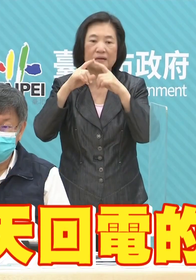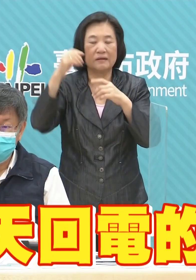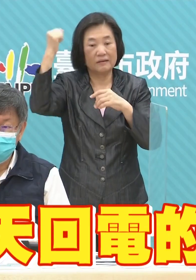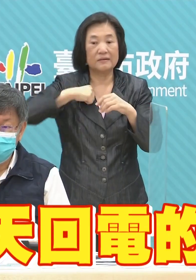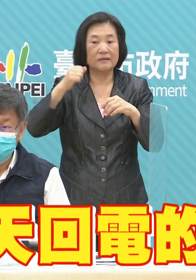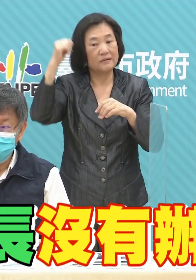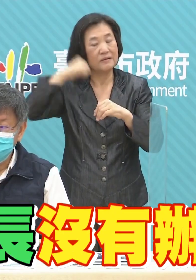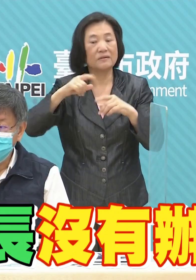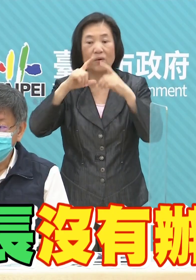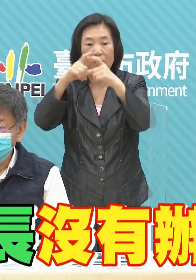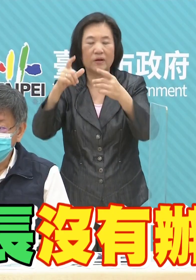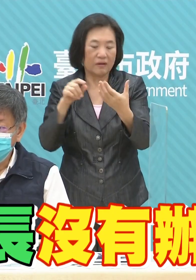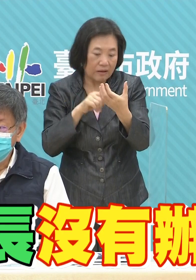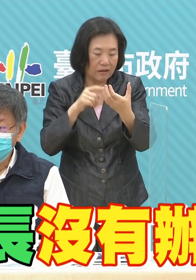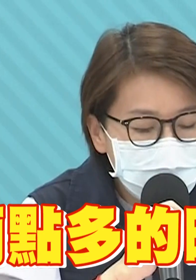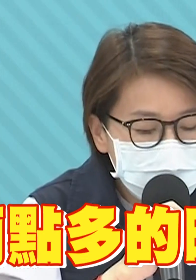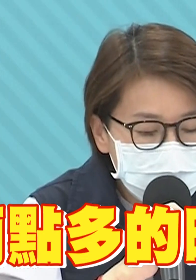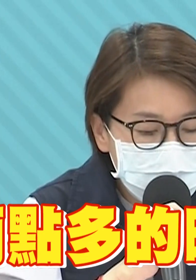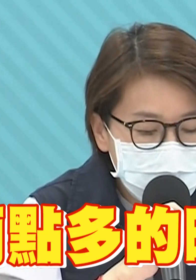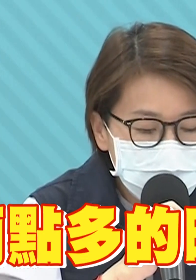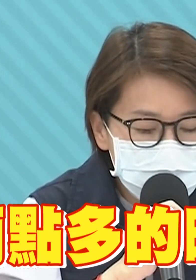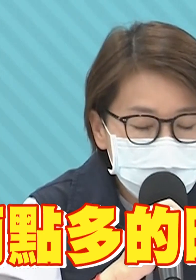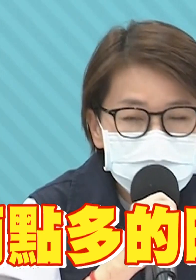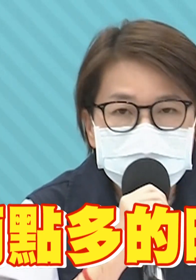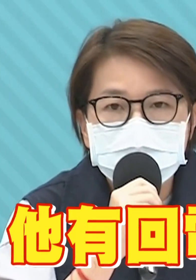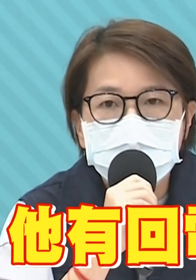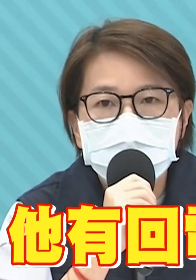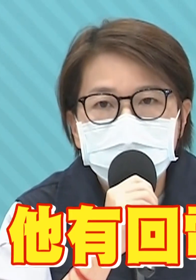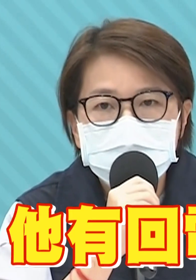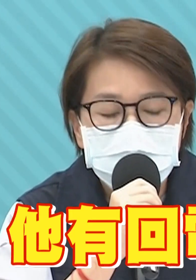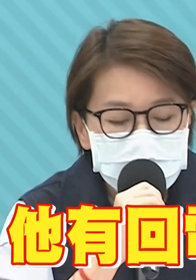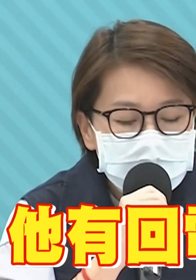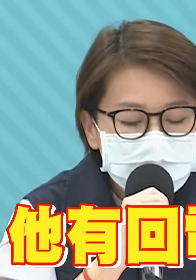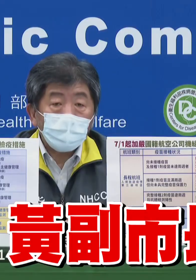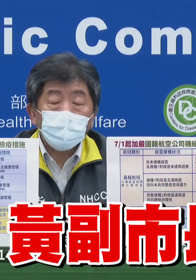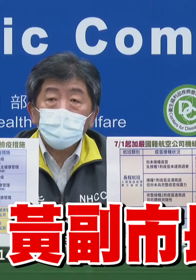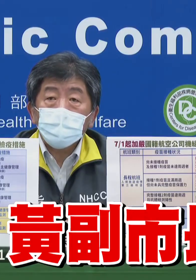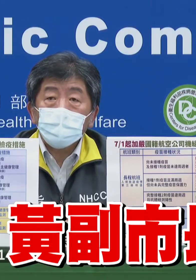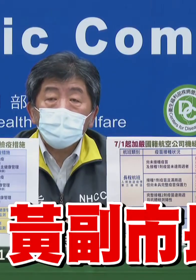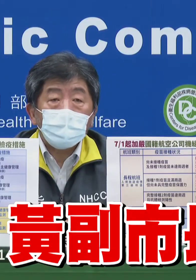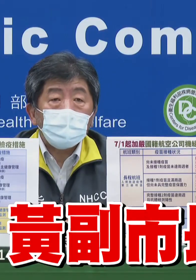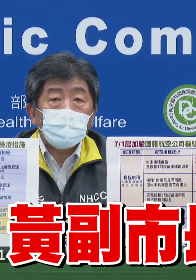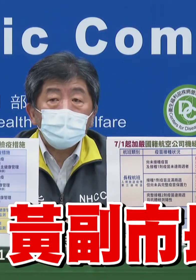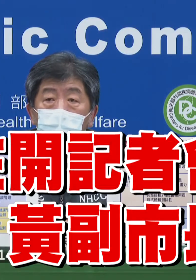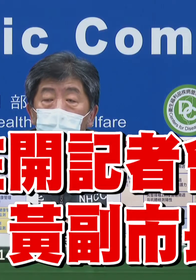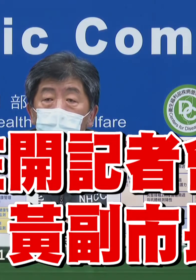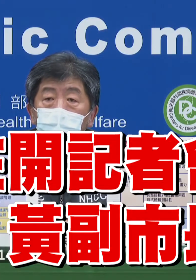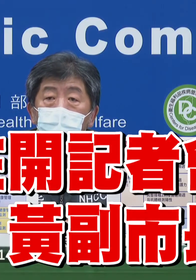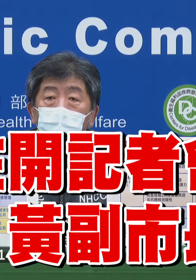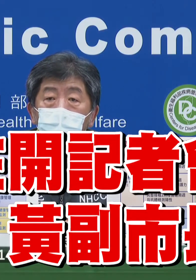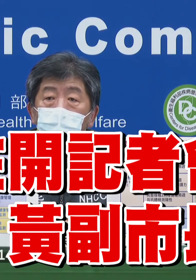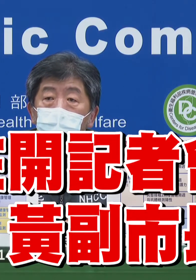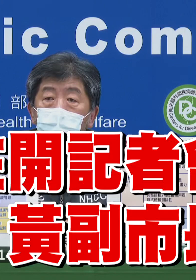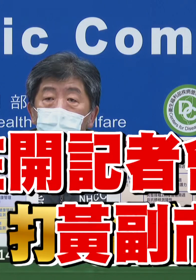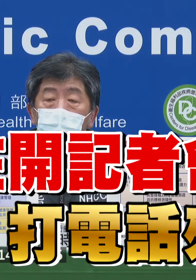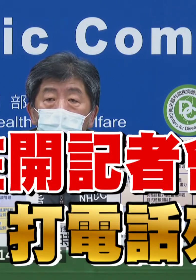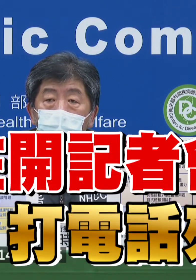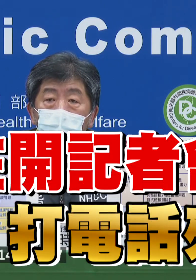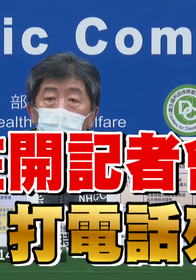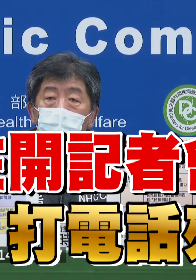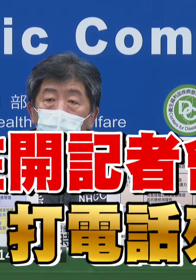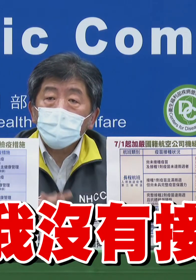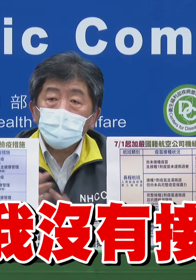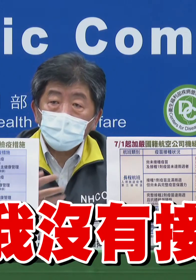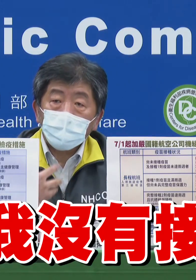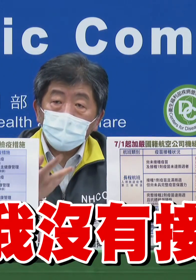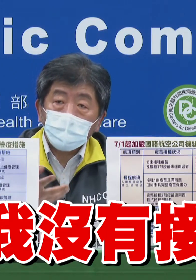了。今天回电的时候部长没有办法接，那后来他在2点钟的时候他也有回电。 王副市长大概那时候要开记者会前有打